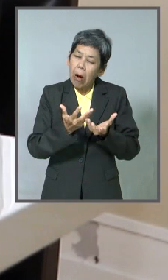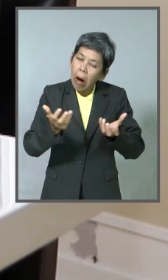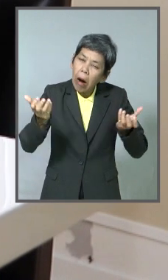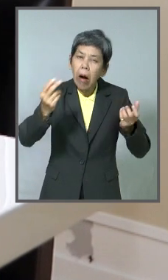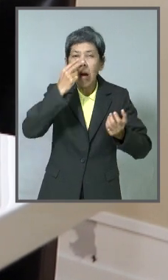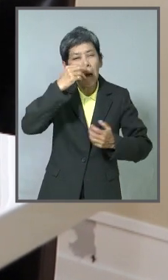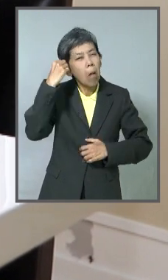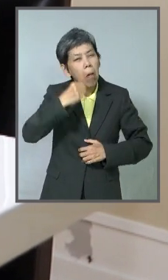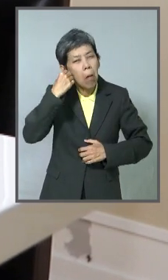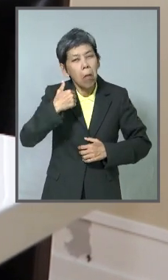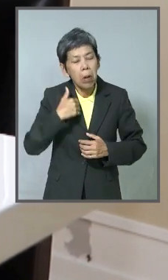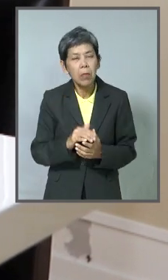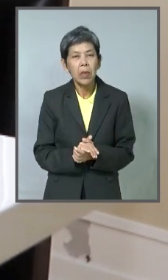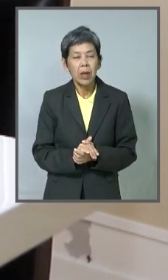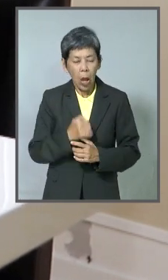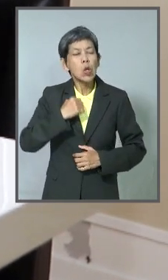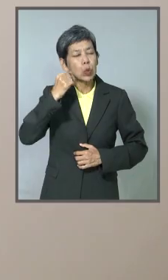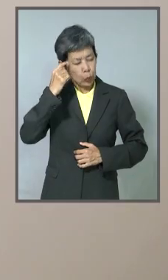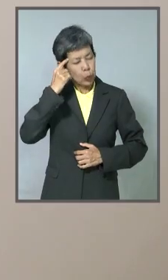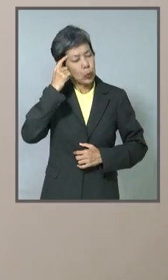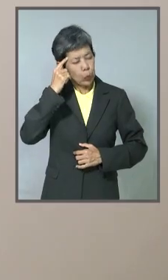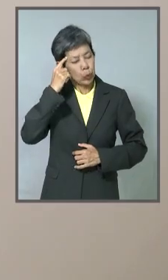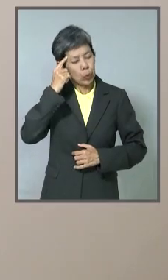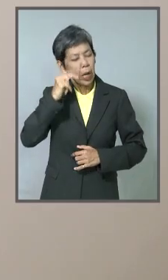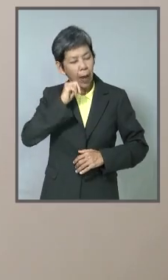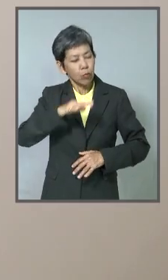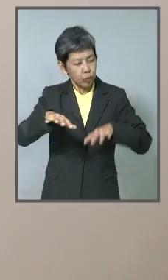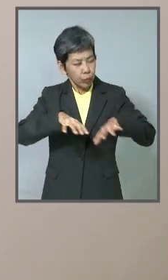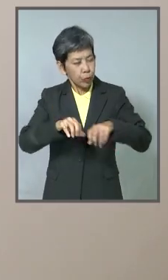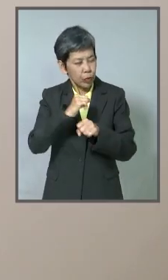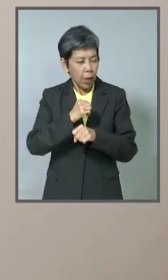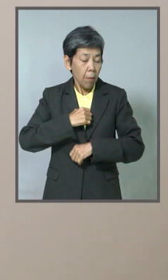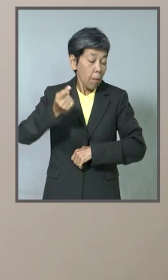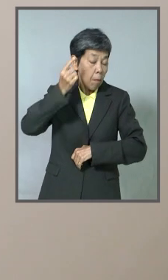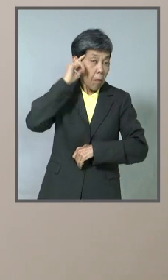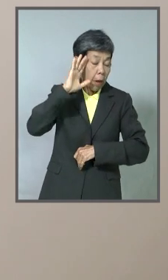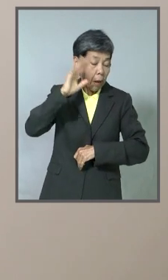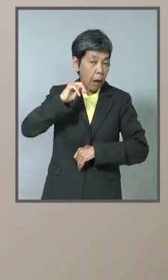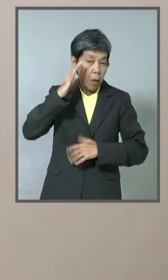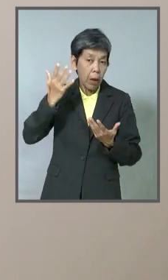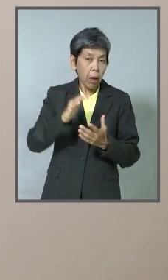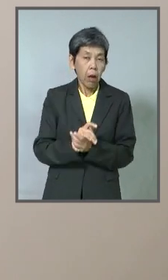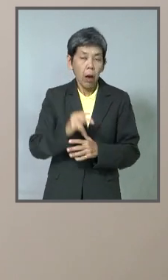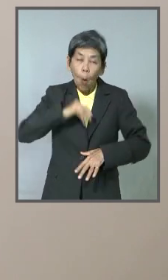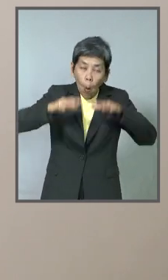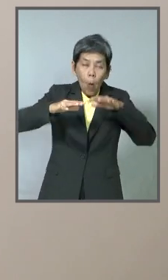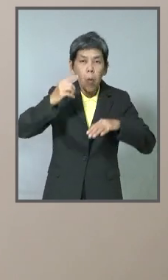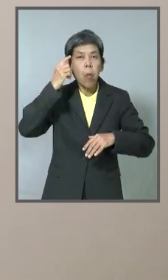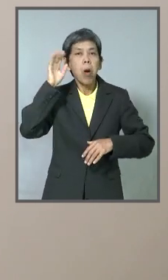สูงมากก็คือรู้อยู่เตรียมอยู่แต่ไม่คิดว่าจะขนา